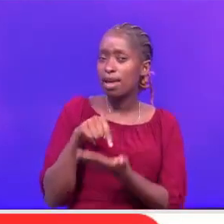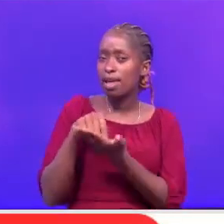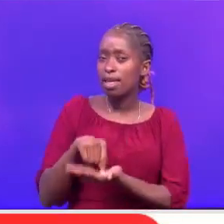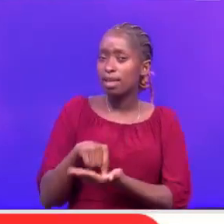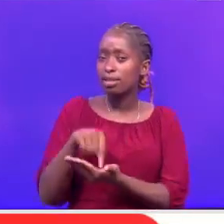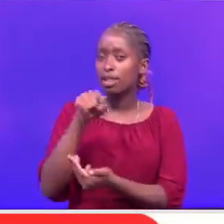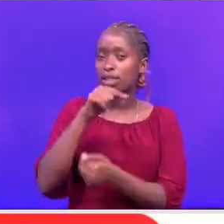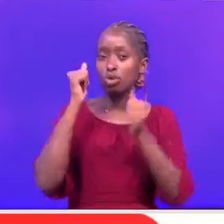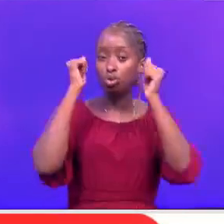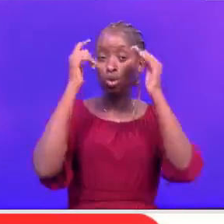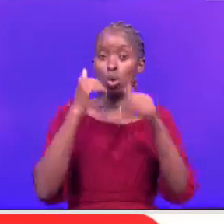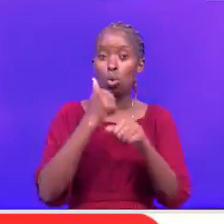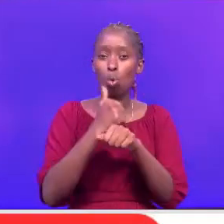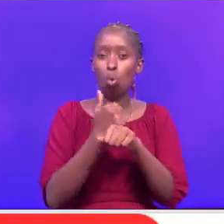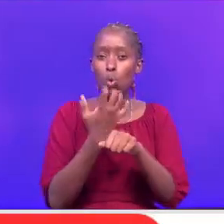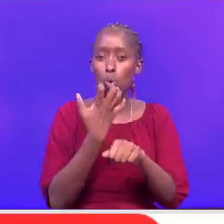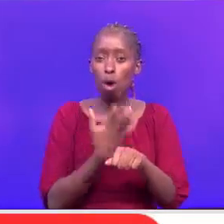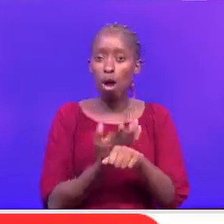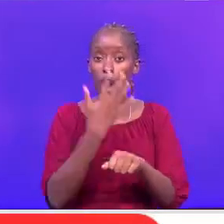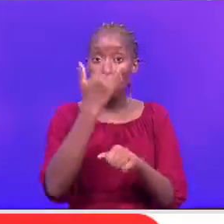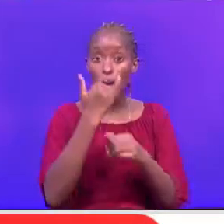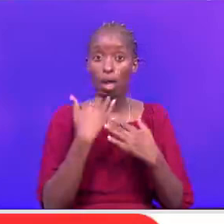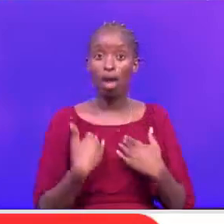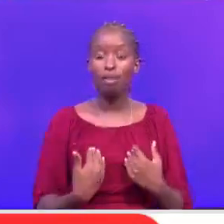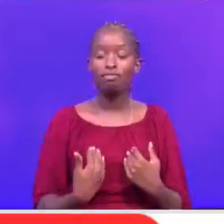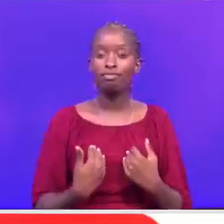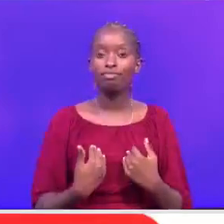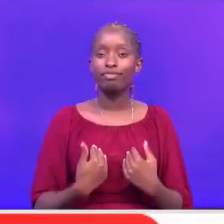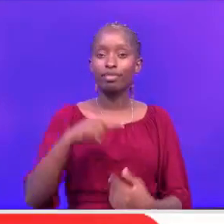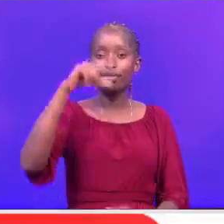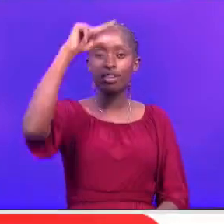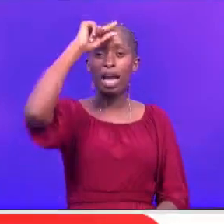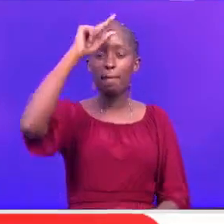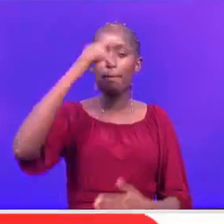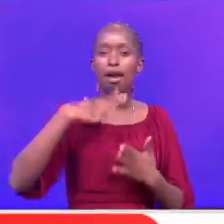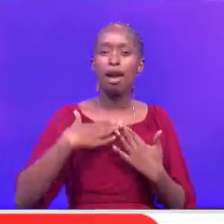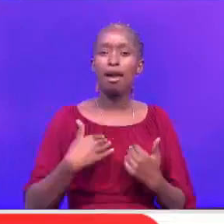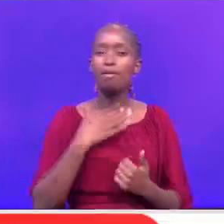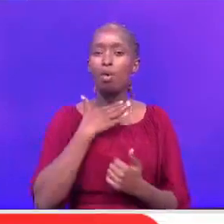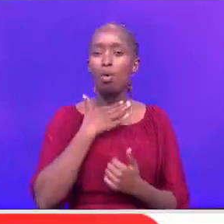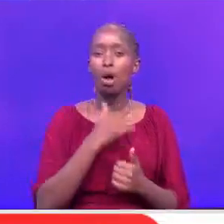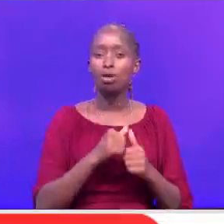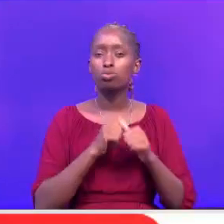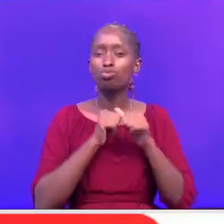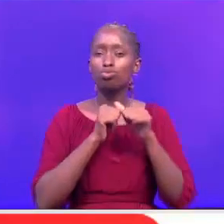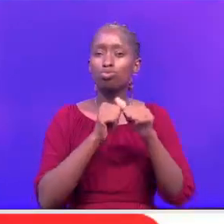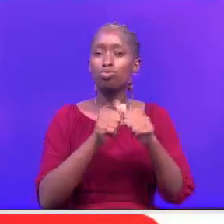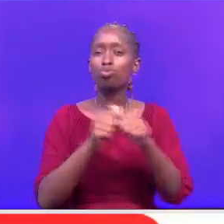bidii, kwani serikali imegharamika mno na kufadhili elimu.